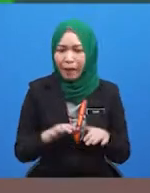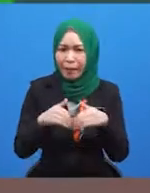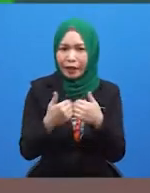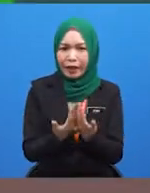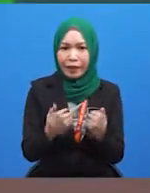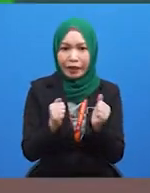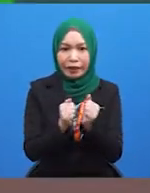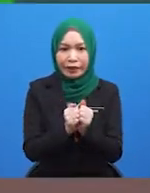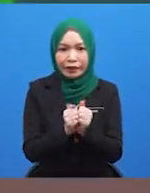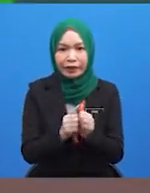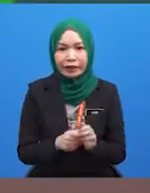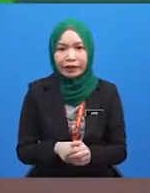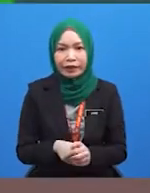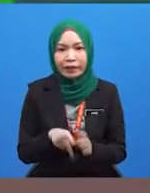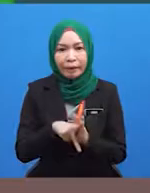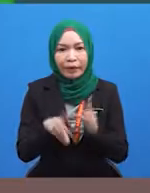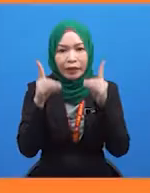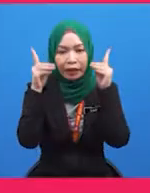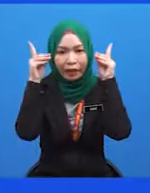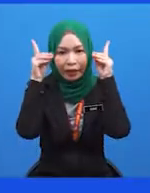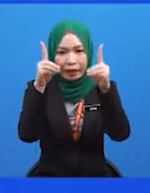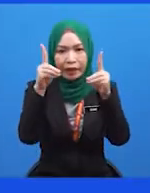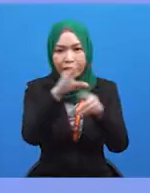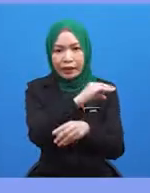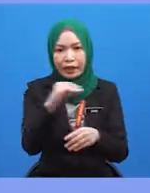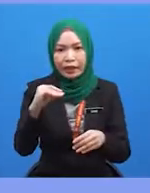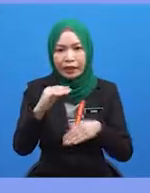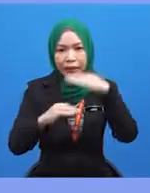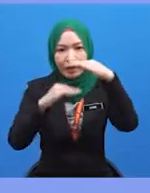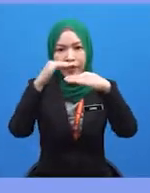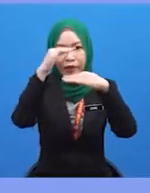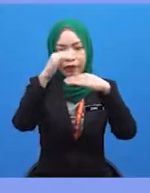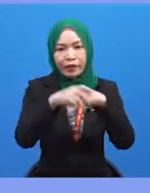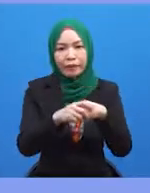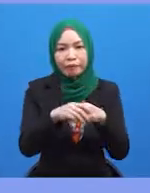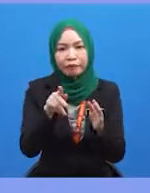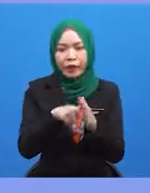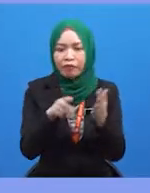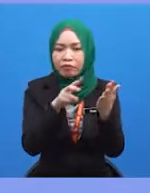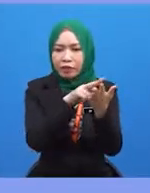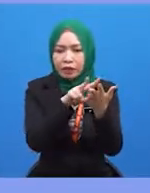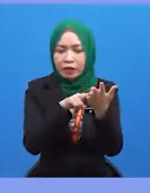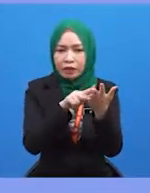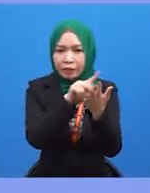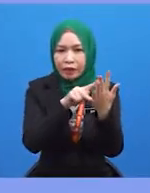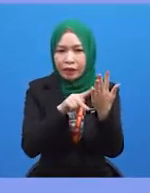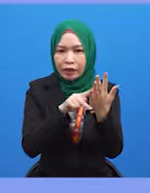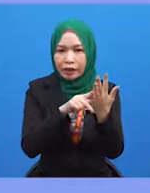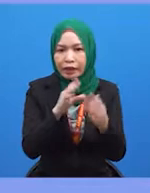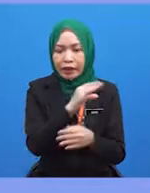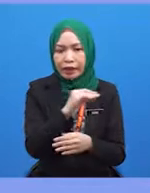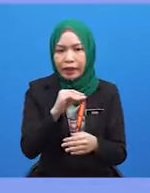Bagaimana pula dengan penyelidikan dan pembangunan? Penyelidikan dan pembangunan